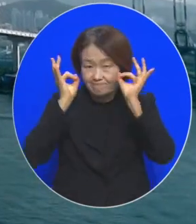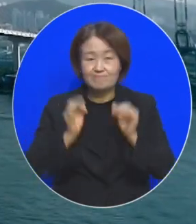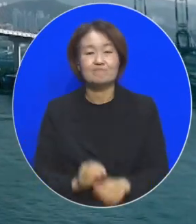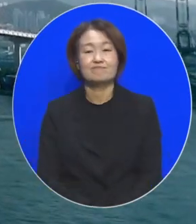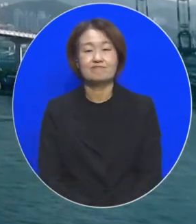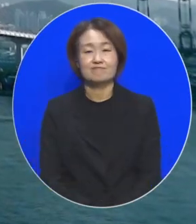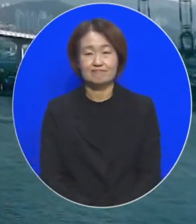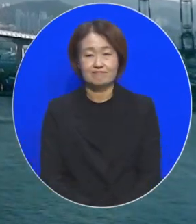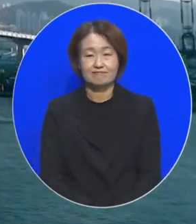김민아입니다